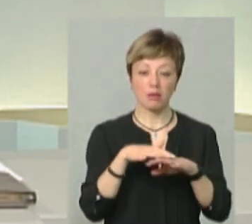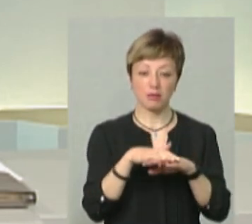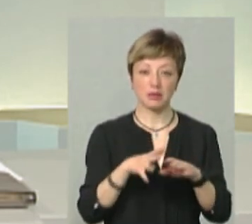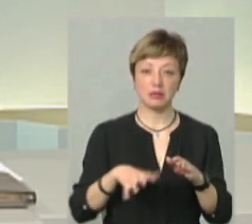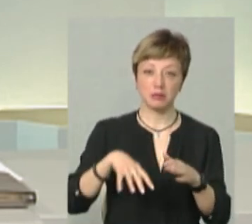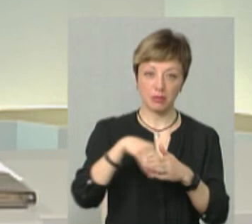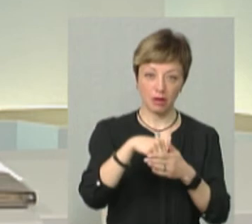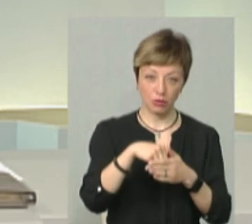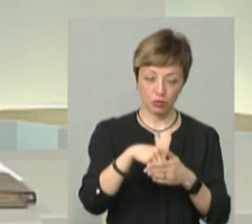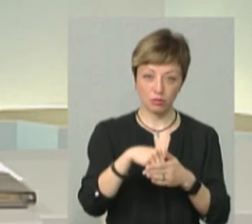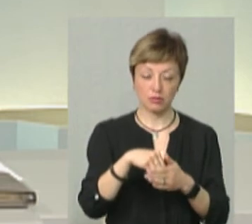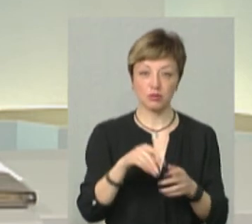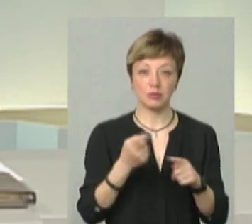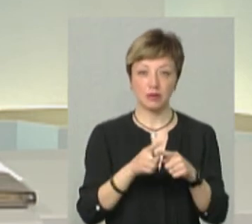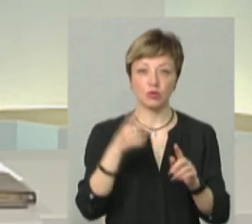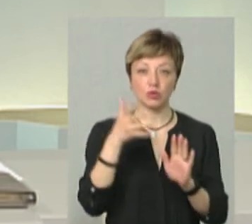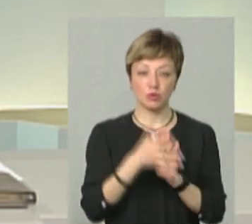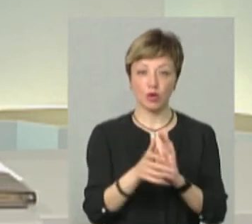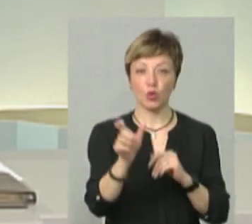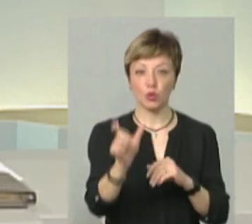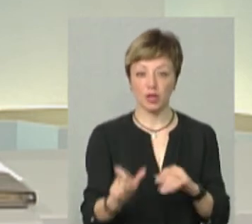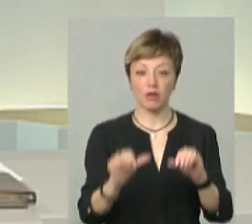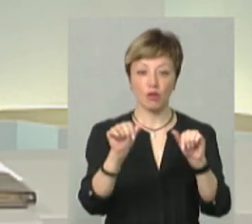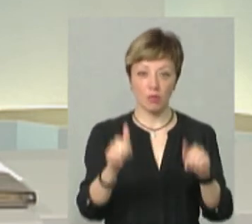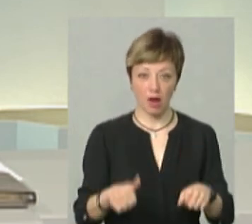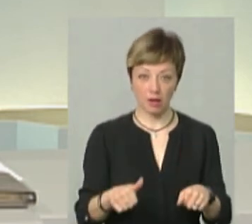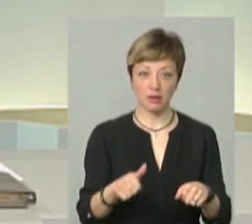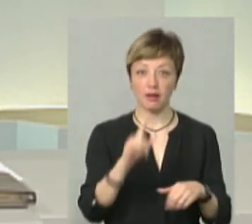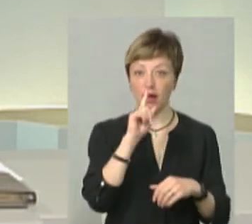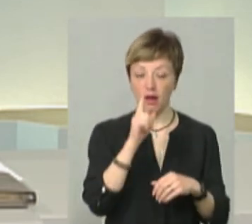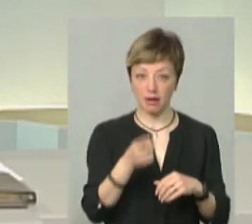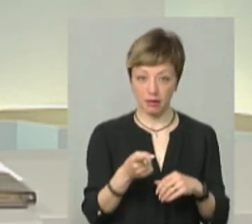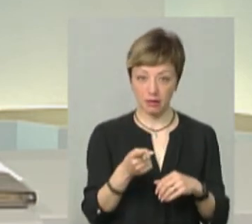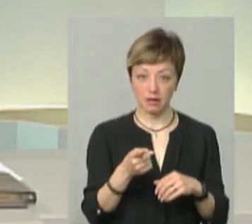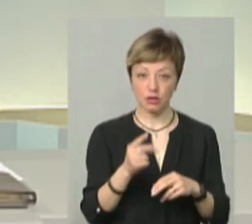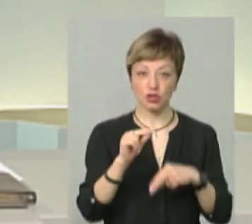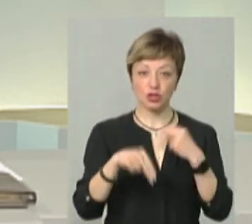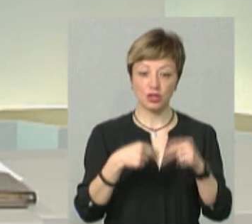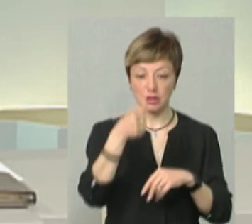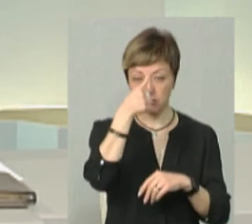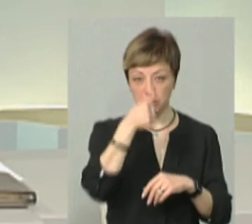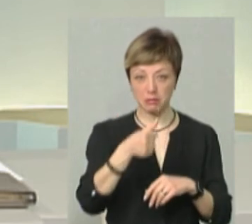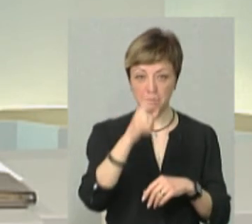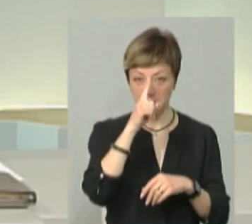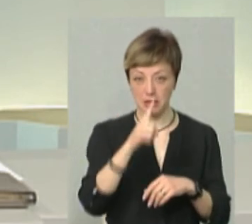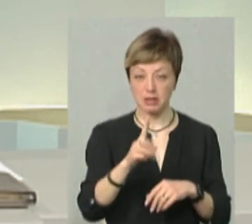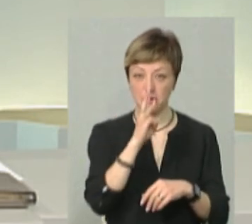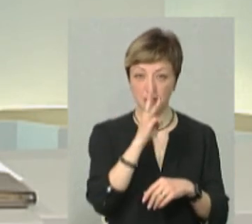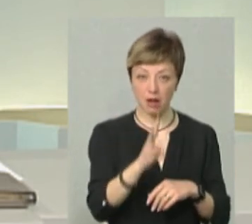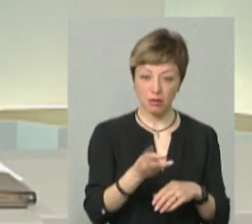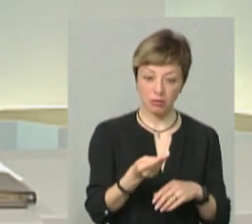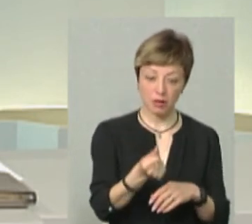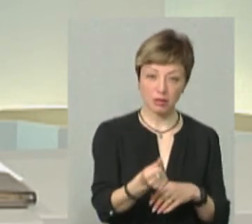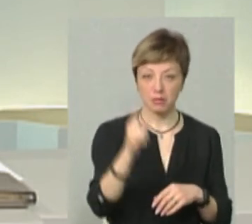нього сплачуємо. Ну, щоб це було зрозуміло, людина оформляється на рік, і через місяць ми йому заробітну